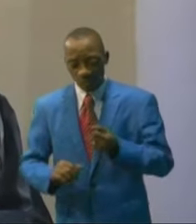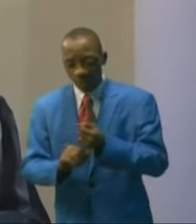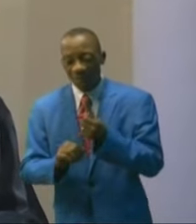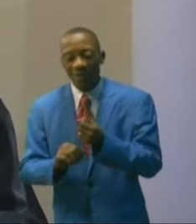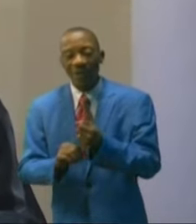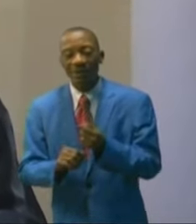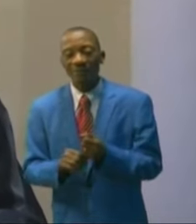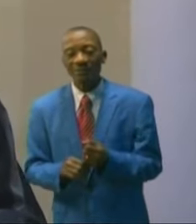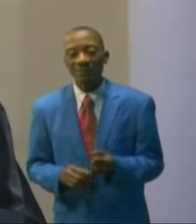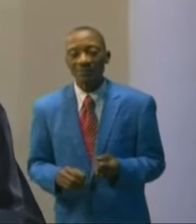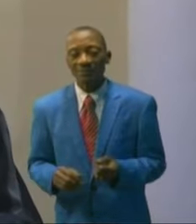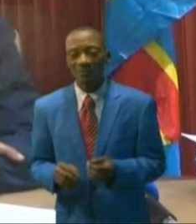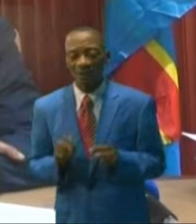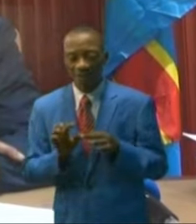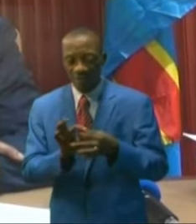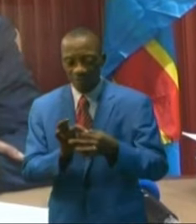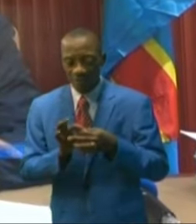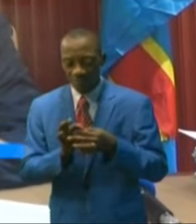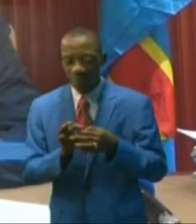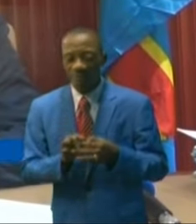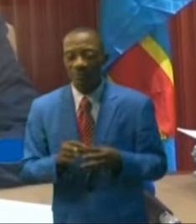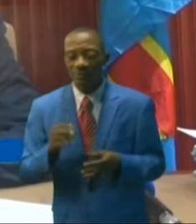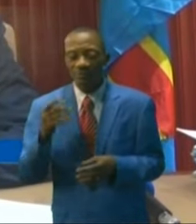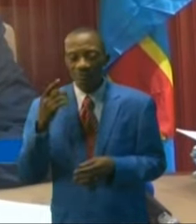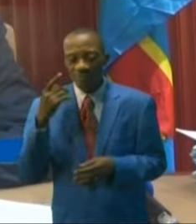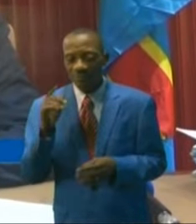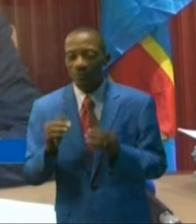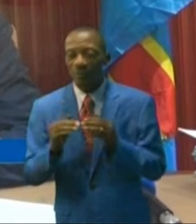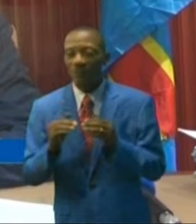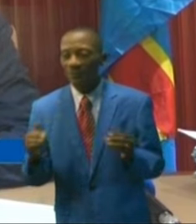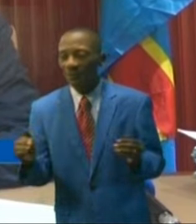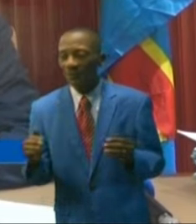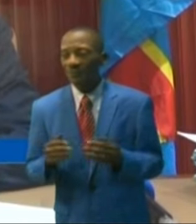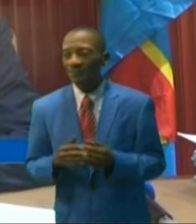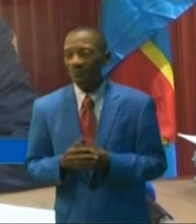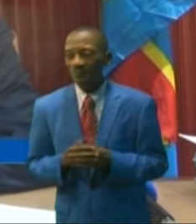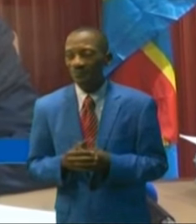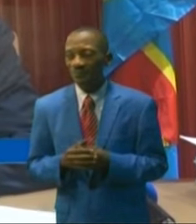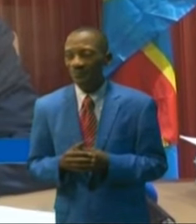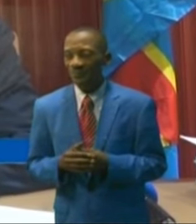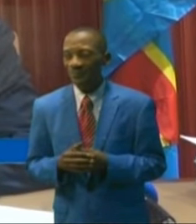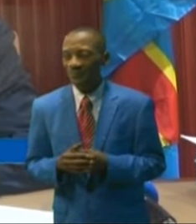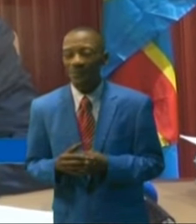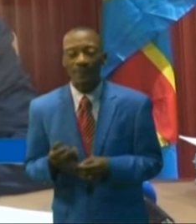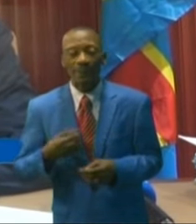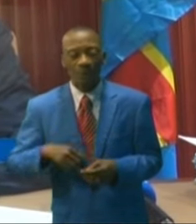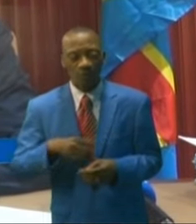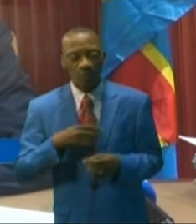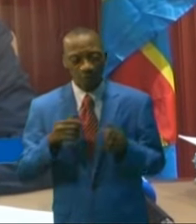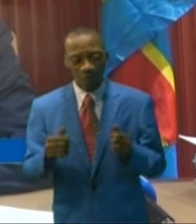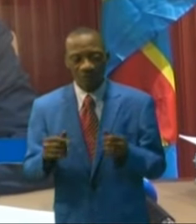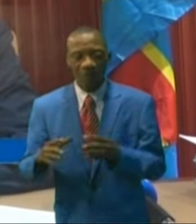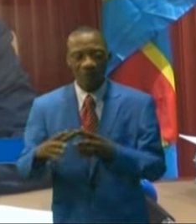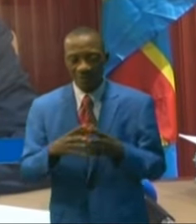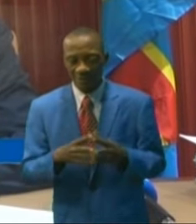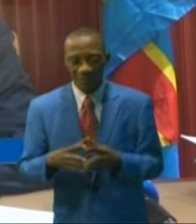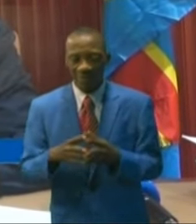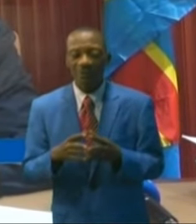on voudrait voir, nous comme la France, les populations congolaises